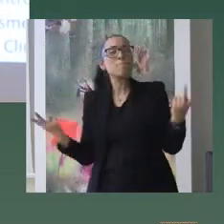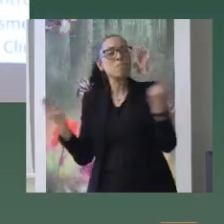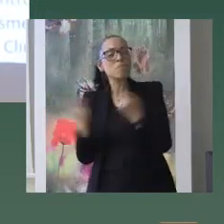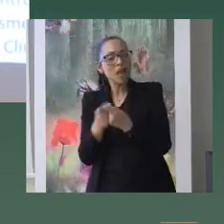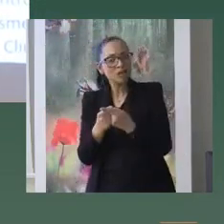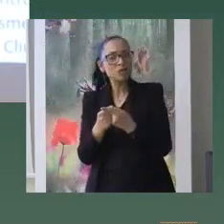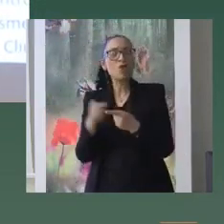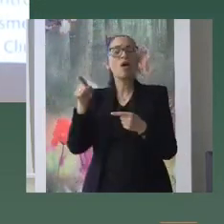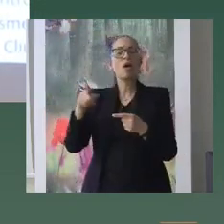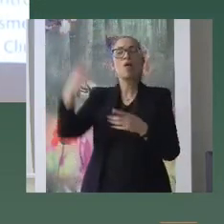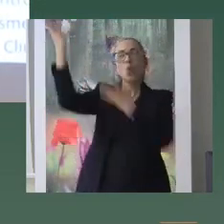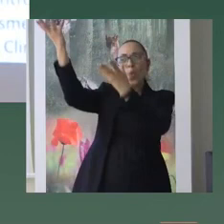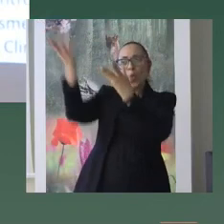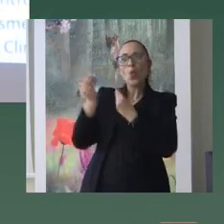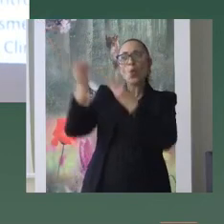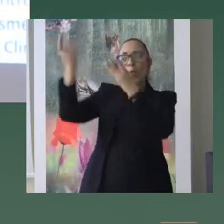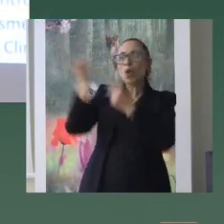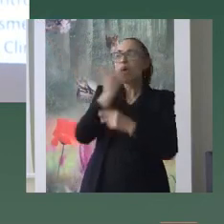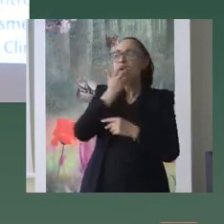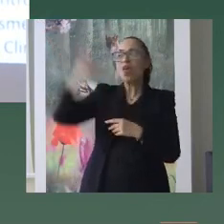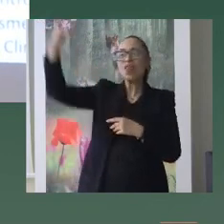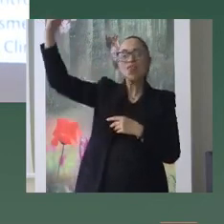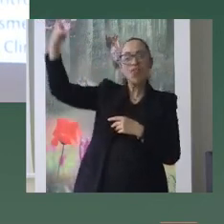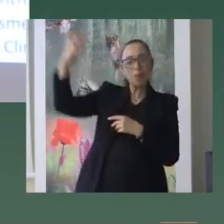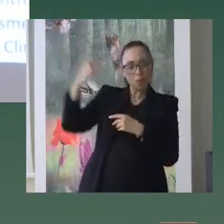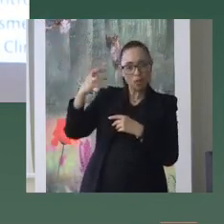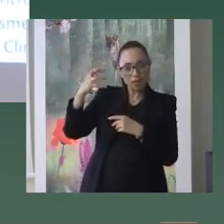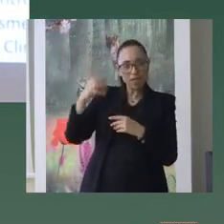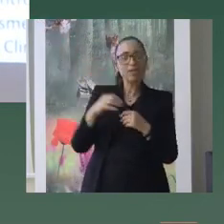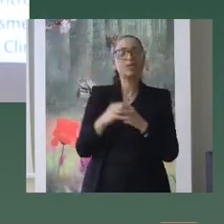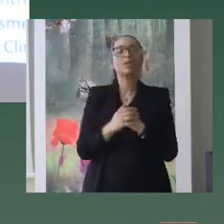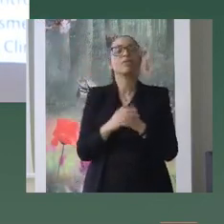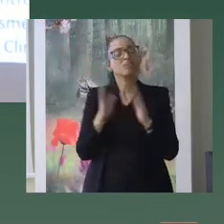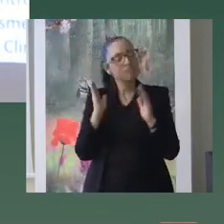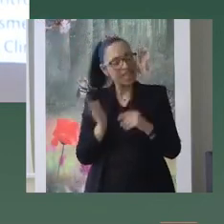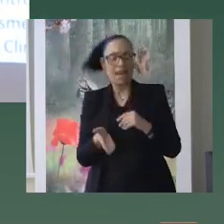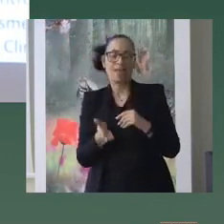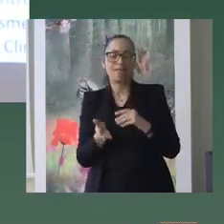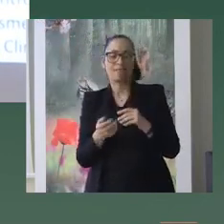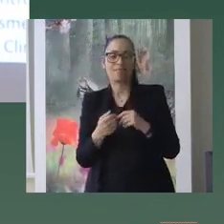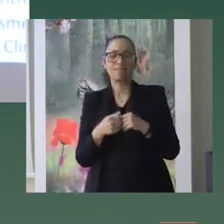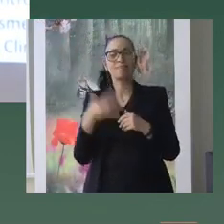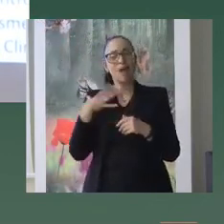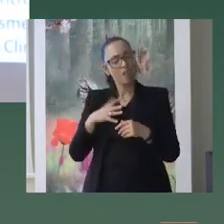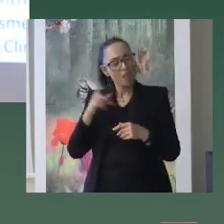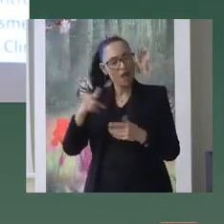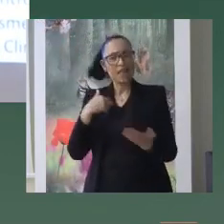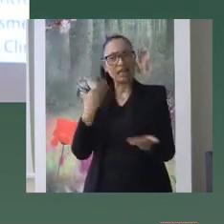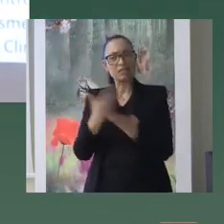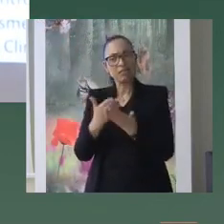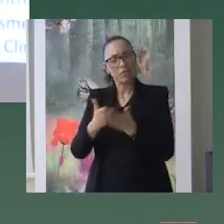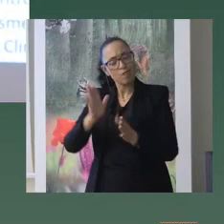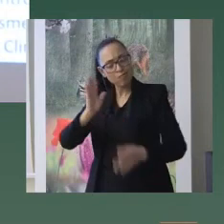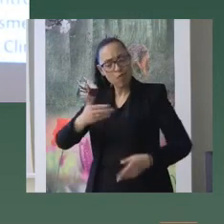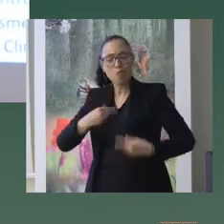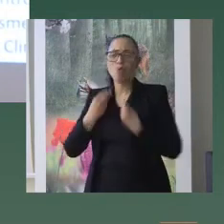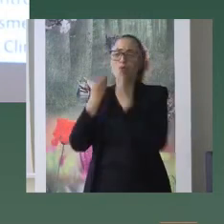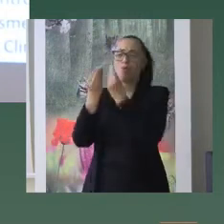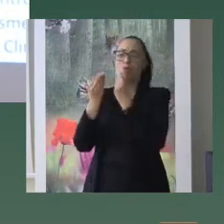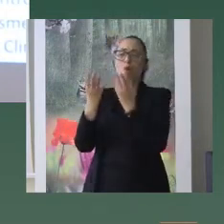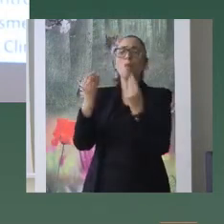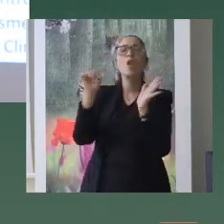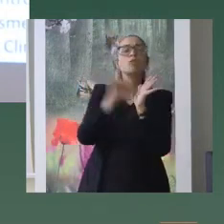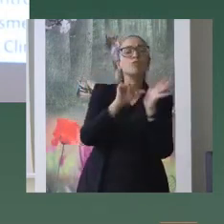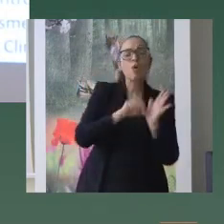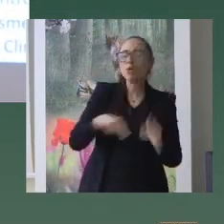που απορροφά θερμότητα για την εξάτμιση διαπνοή, γίνεται. Αν θέλετε στοιχεία, υπάρχουν πολλά γι' αυτό και για πολλές πόλεις στην Ελλάδα